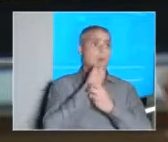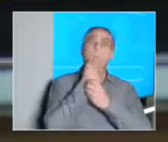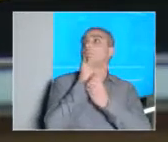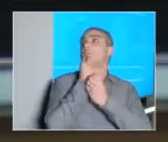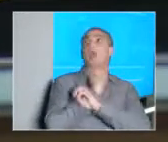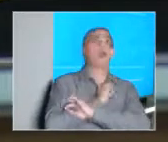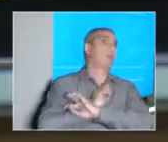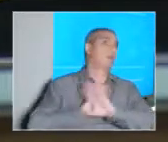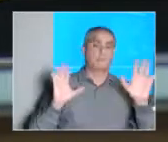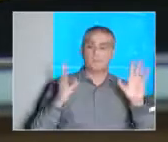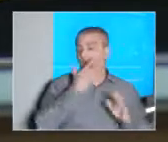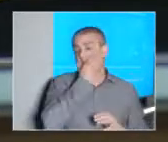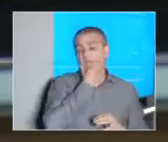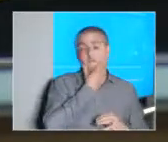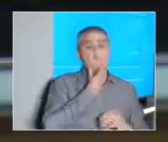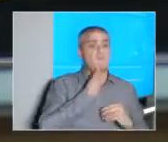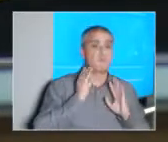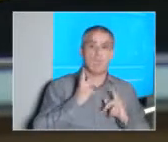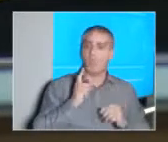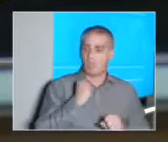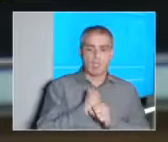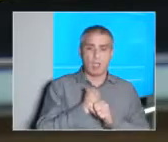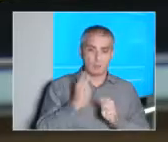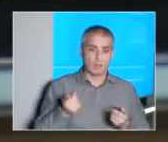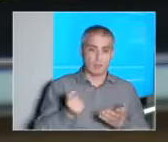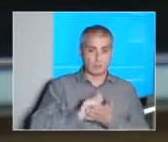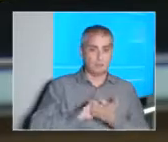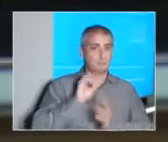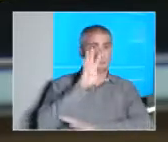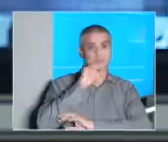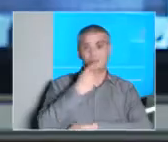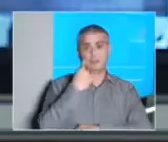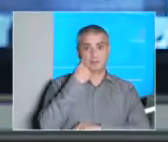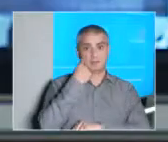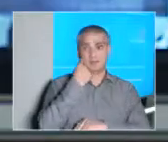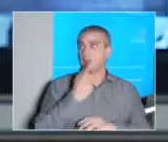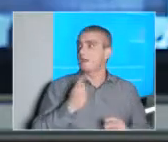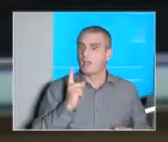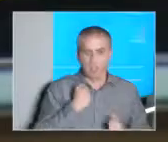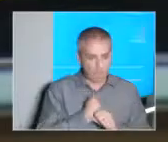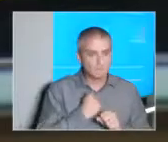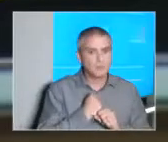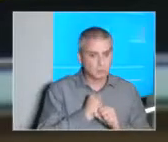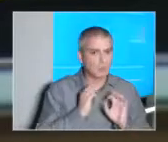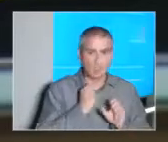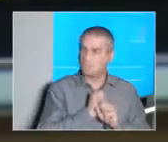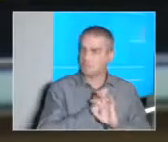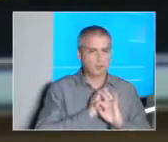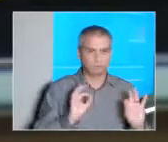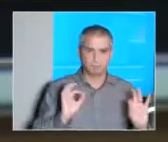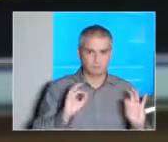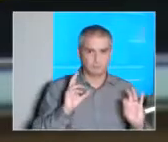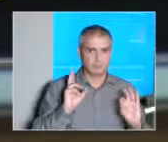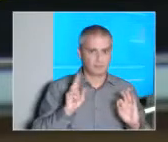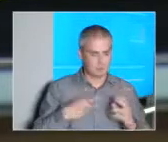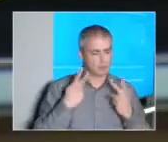מדהימה ויפהפייה. העבודה הזו הונחה... אתה אומר, המצגת הייתה מרהיבה. לא, עבדו על זה עבודה נפלאה. יש